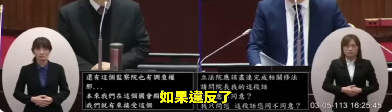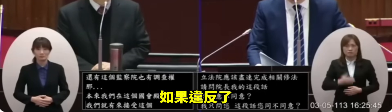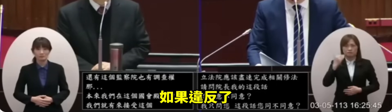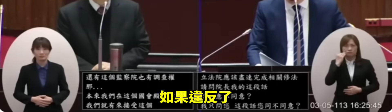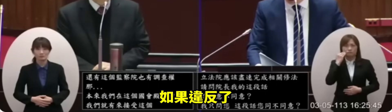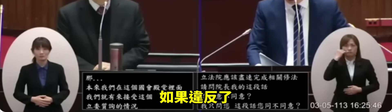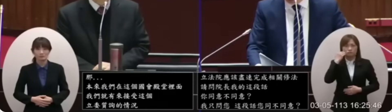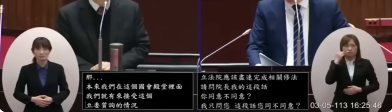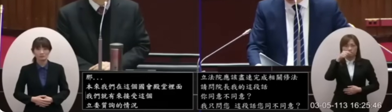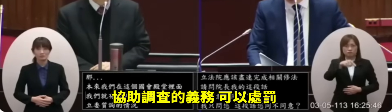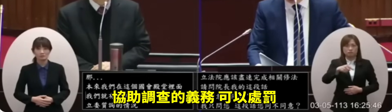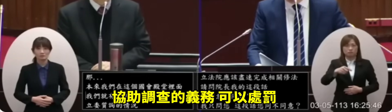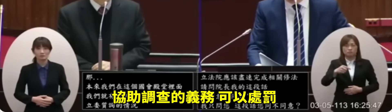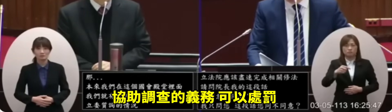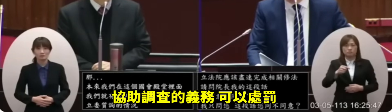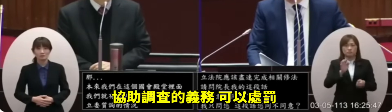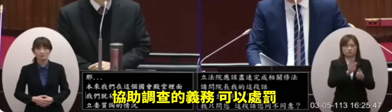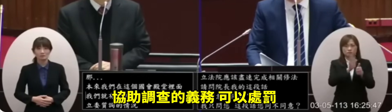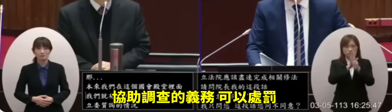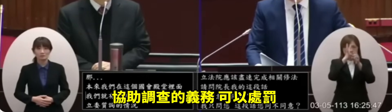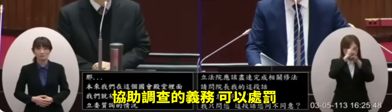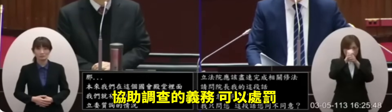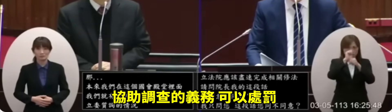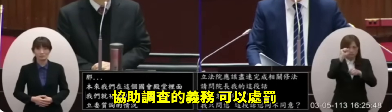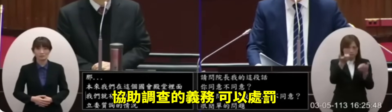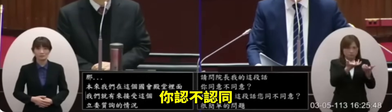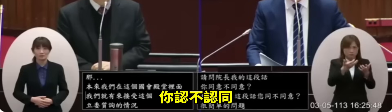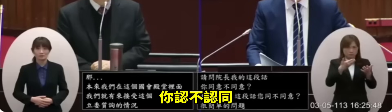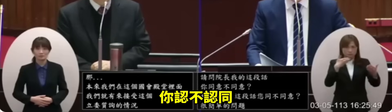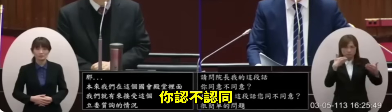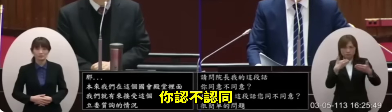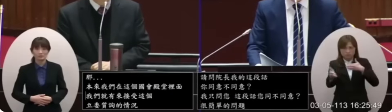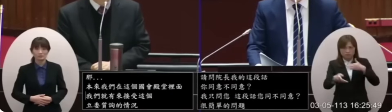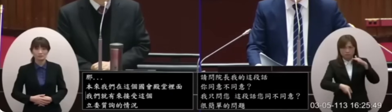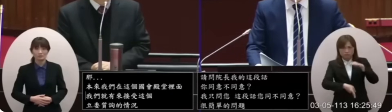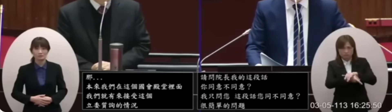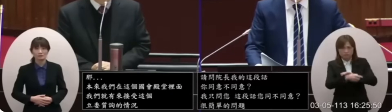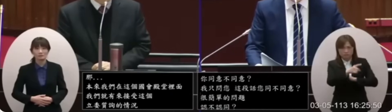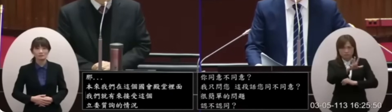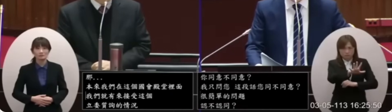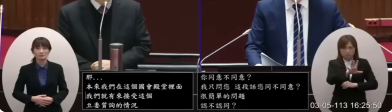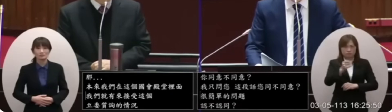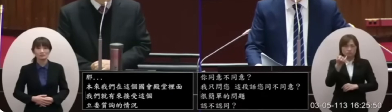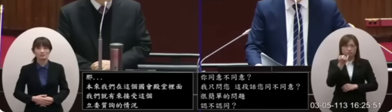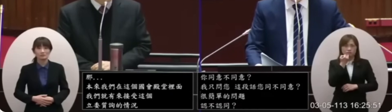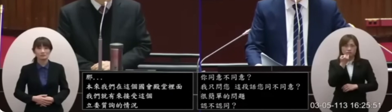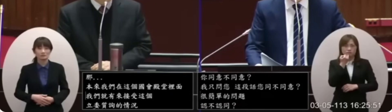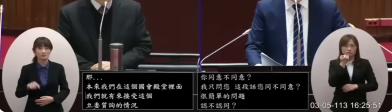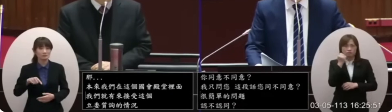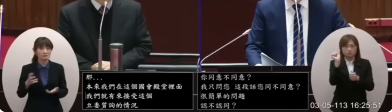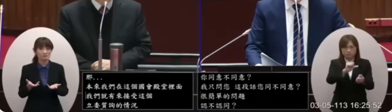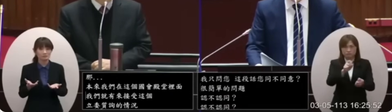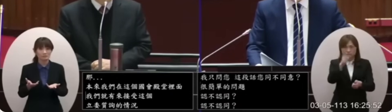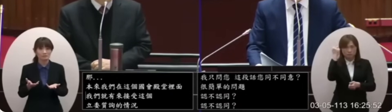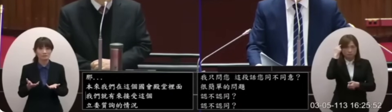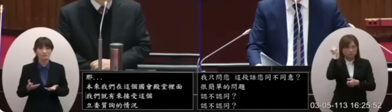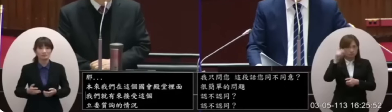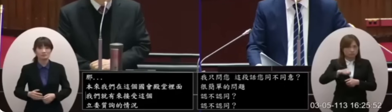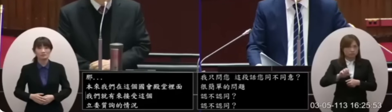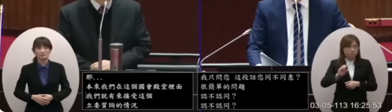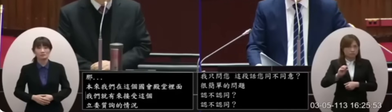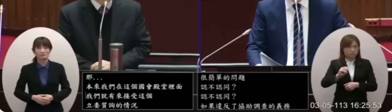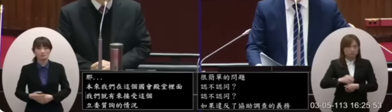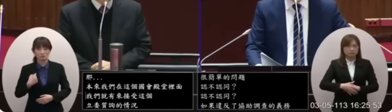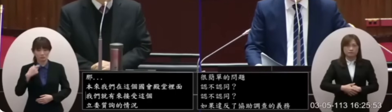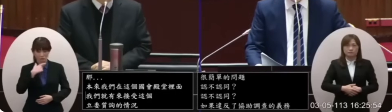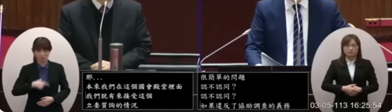违反了协助调查的义务，可以处罚，你认不认同？ 这个部分。我个